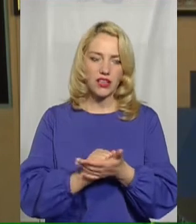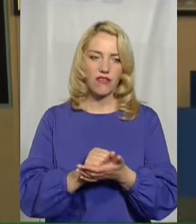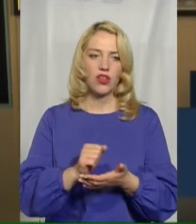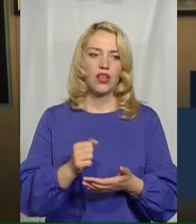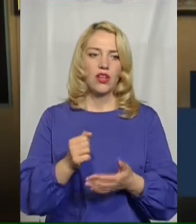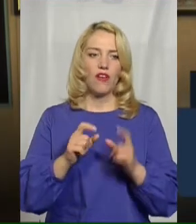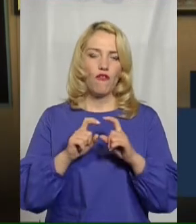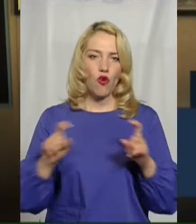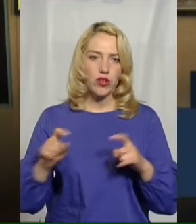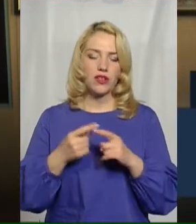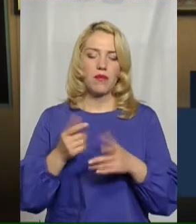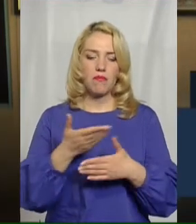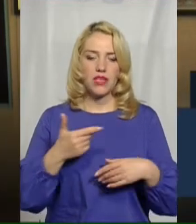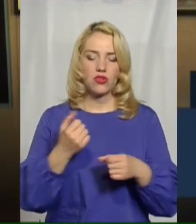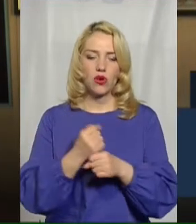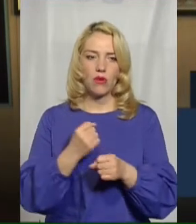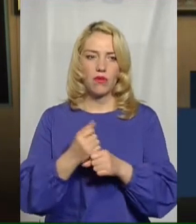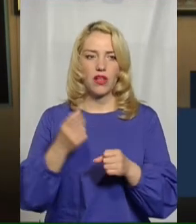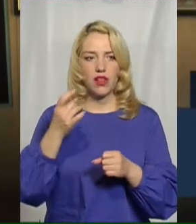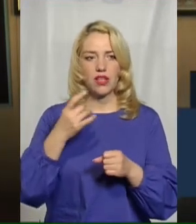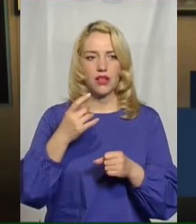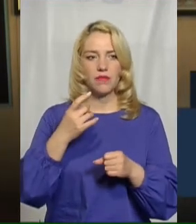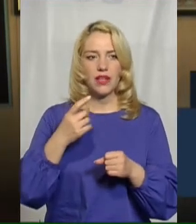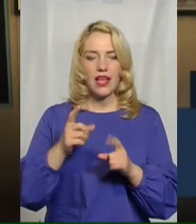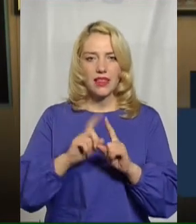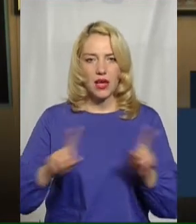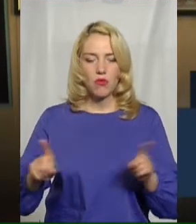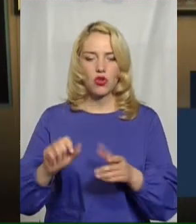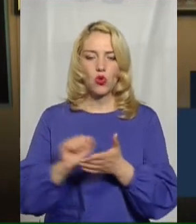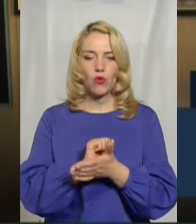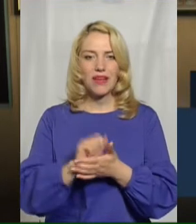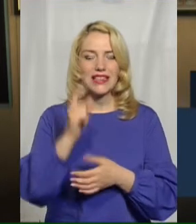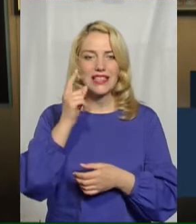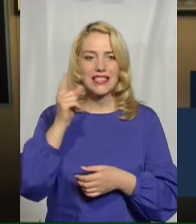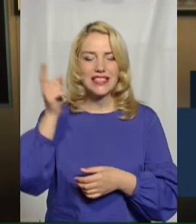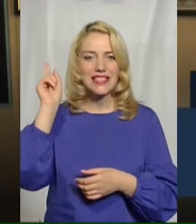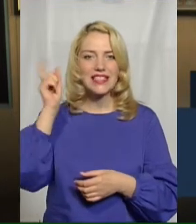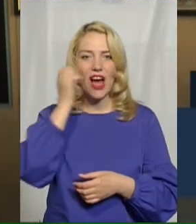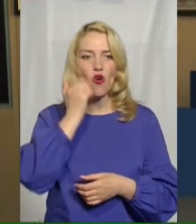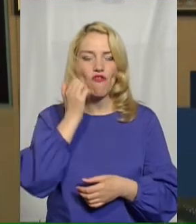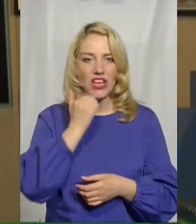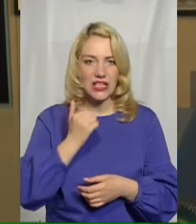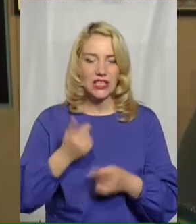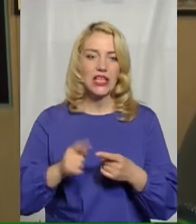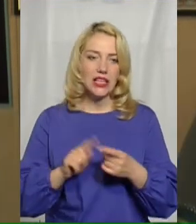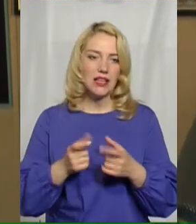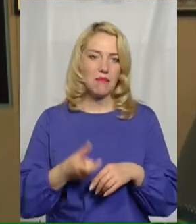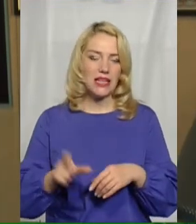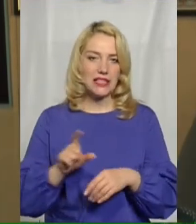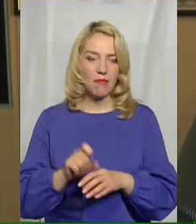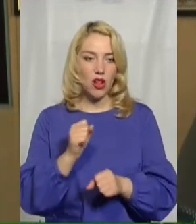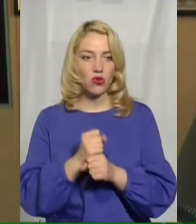неймовірно, ми описали в культурі документи дуже старовинні і максимально